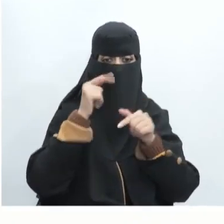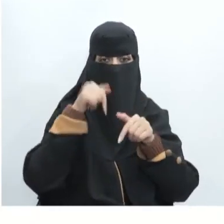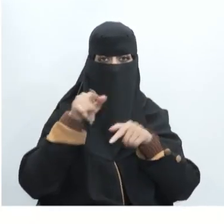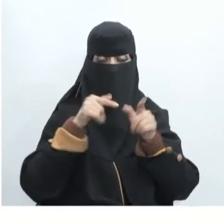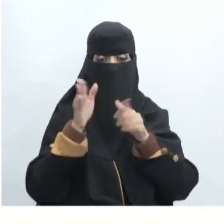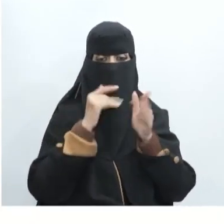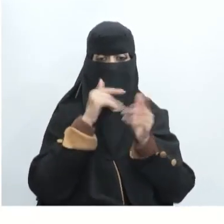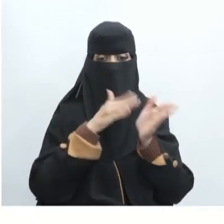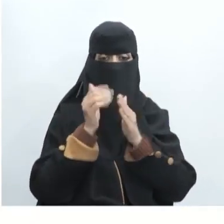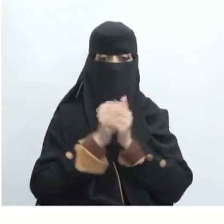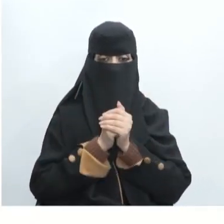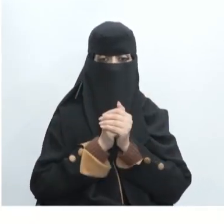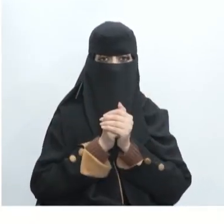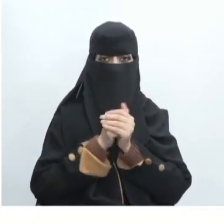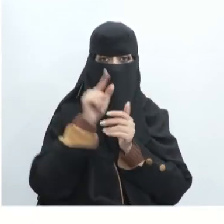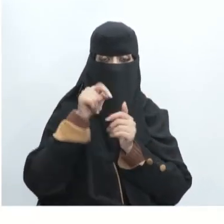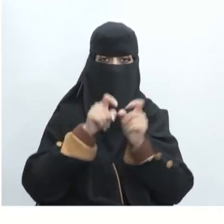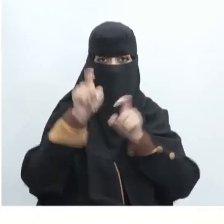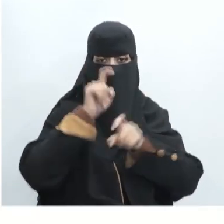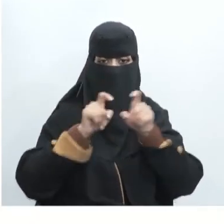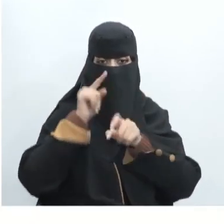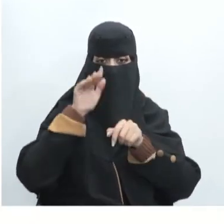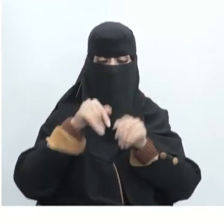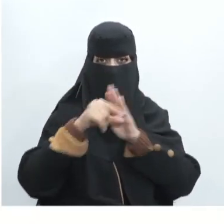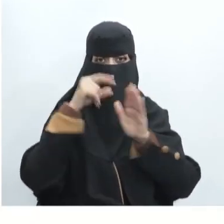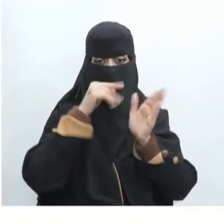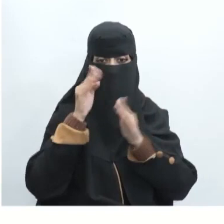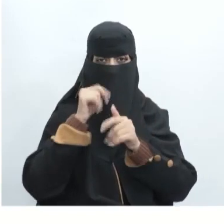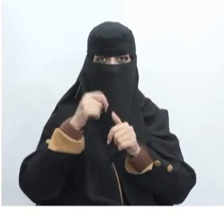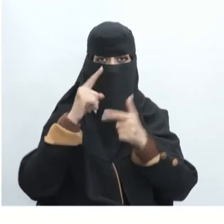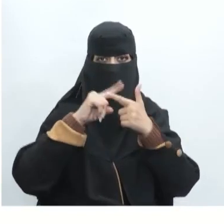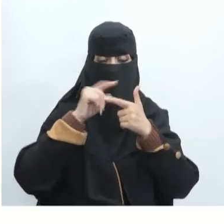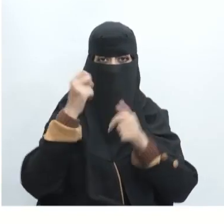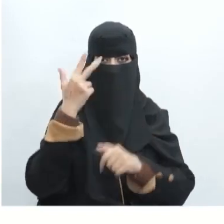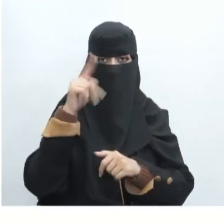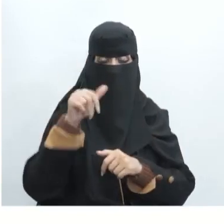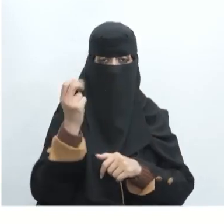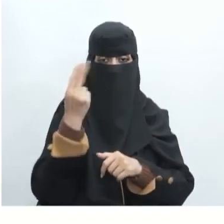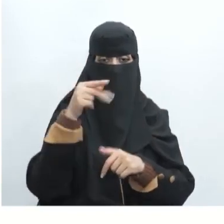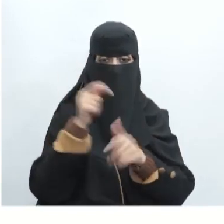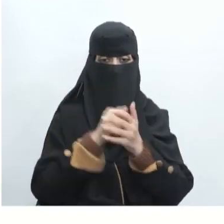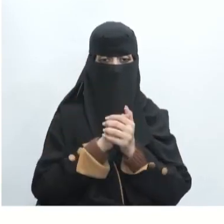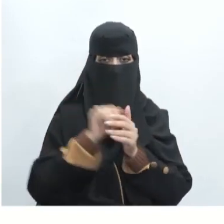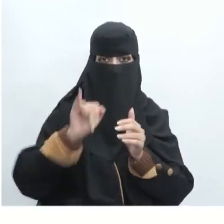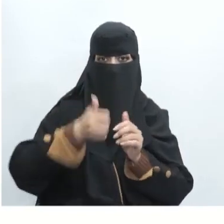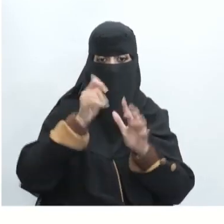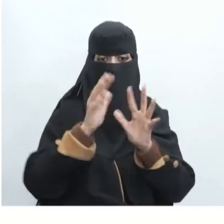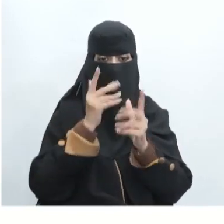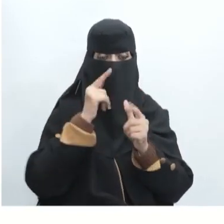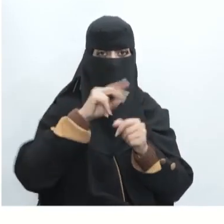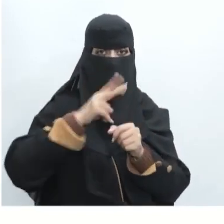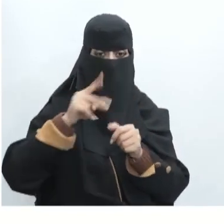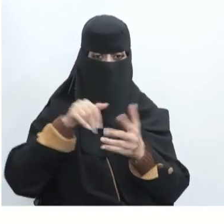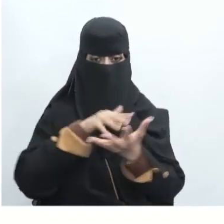ابنائي تقويم الدرس الثامن والعشرين ما هي ابرز